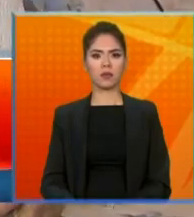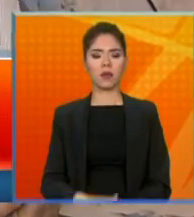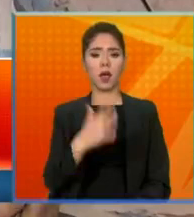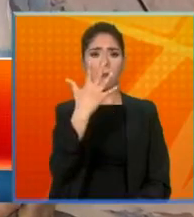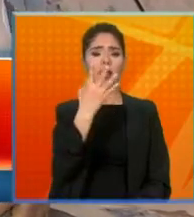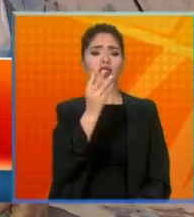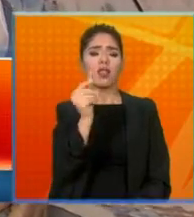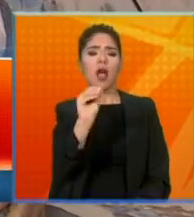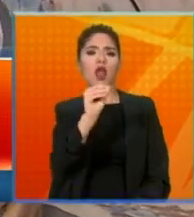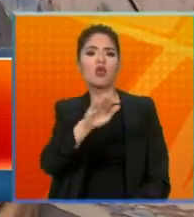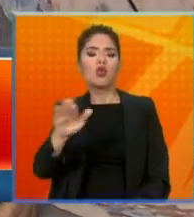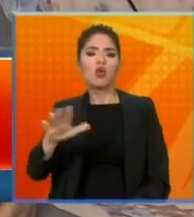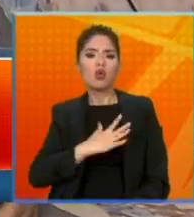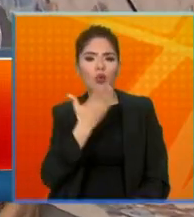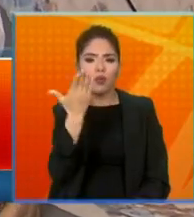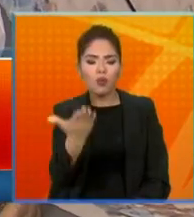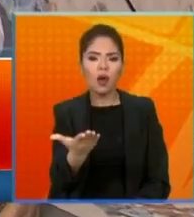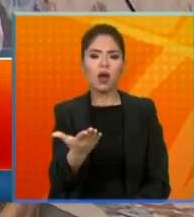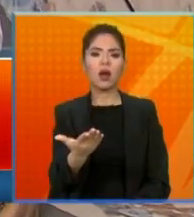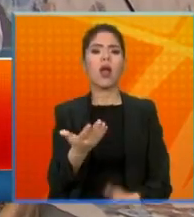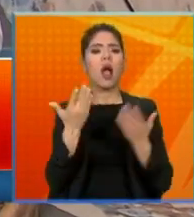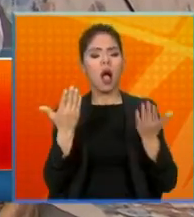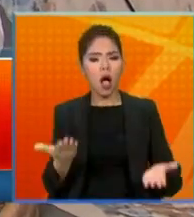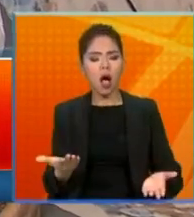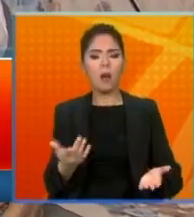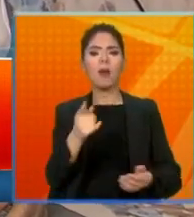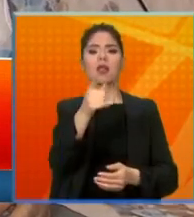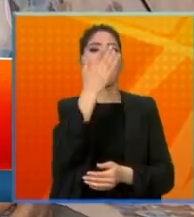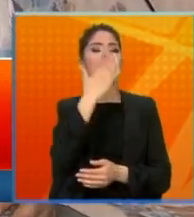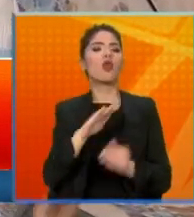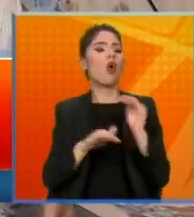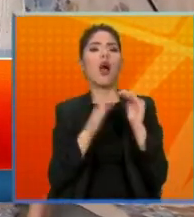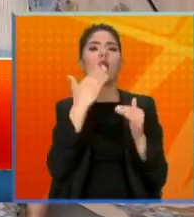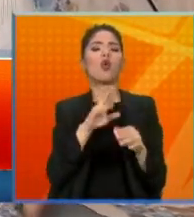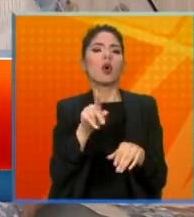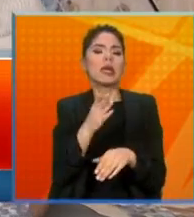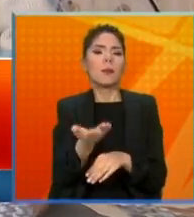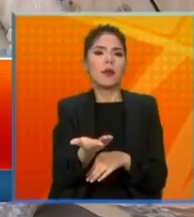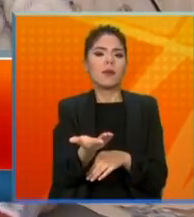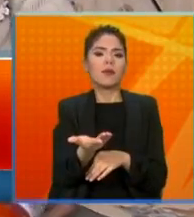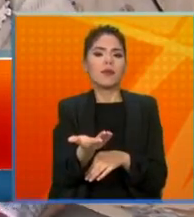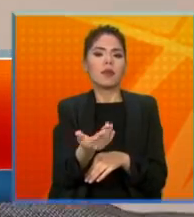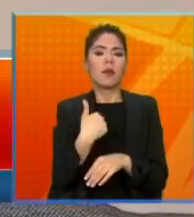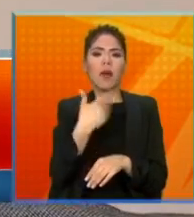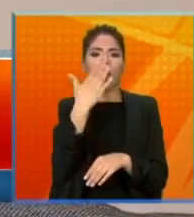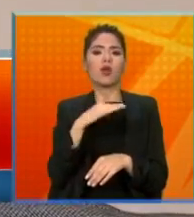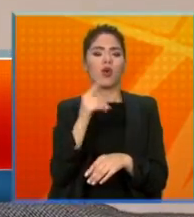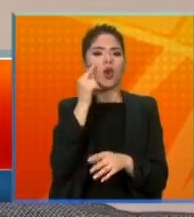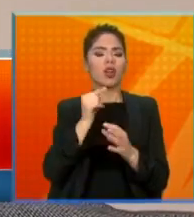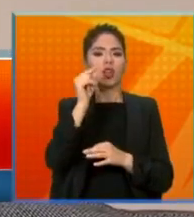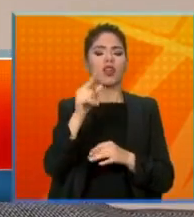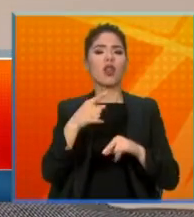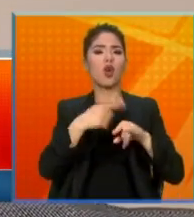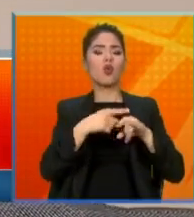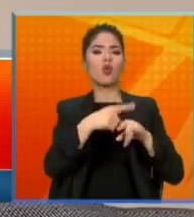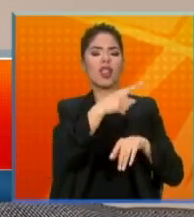Beş tane çocuğunuz var. Beş tane çocuğum var. Ama siz yoksunuz aslında. Evet ben yokum, ben yokum. Yok olan bir insanım. Adı